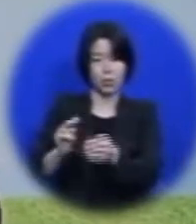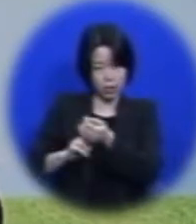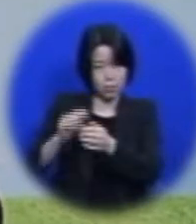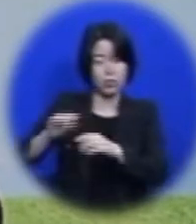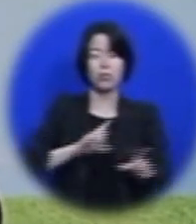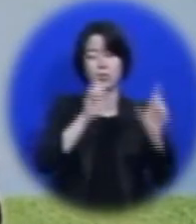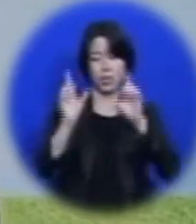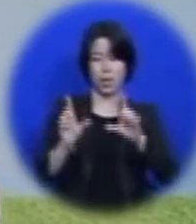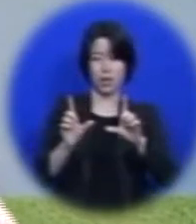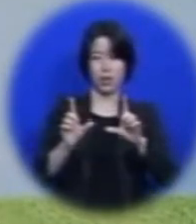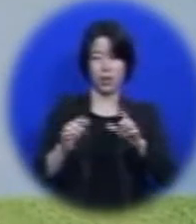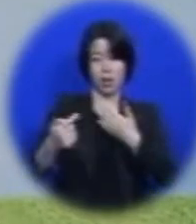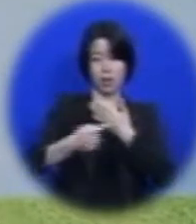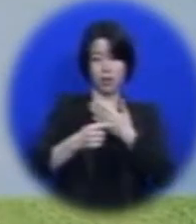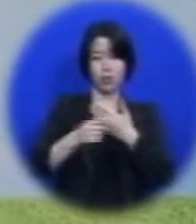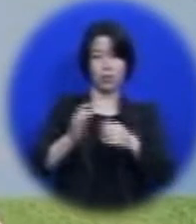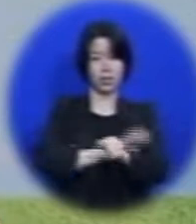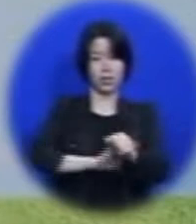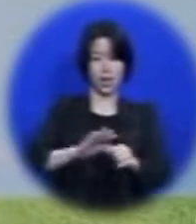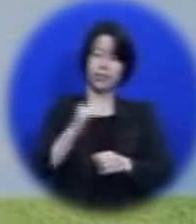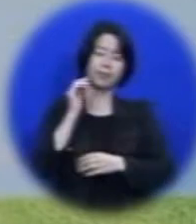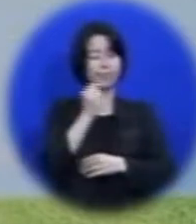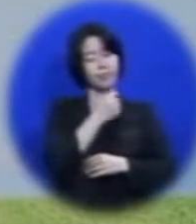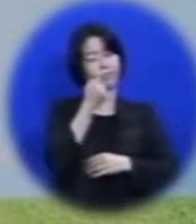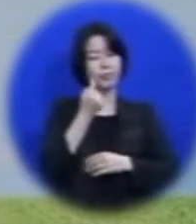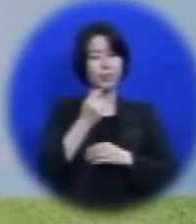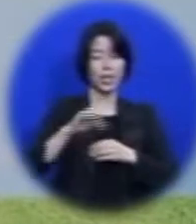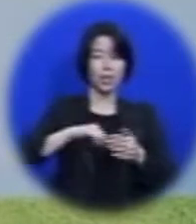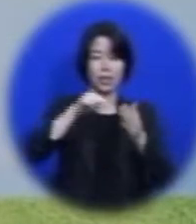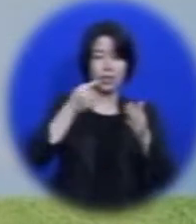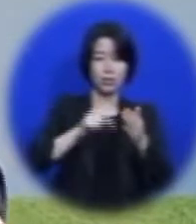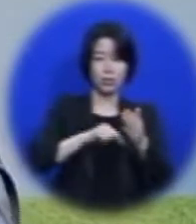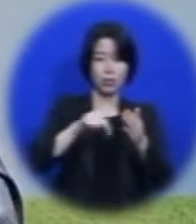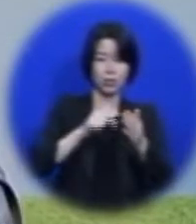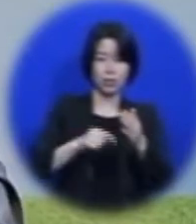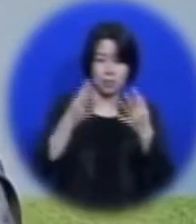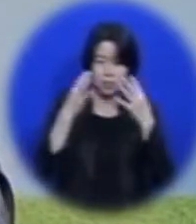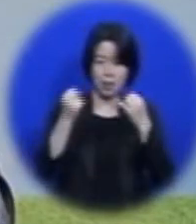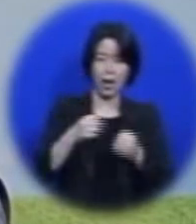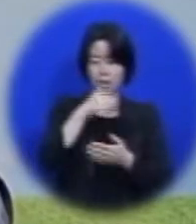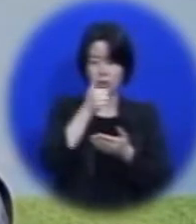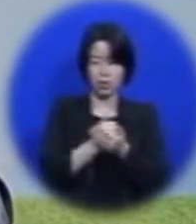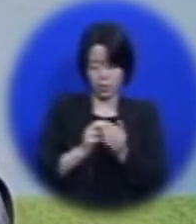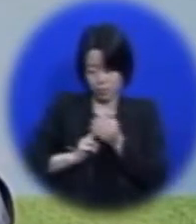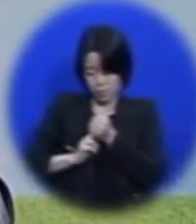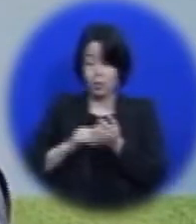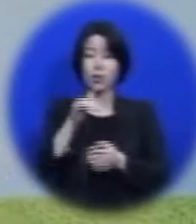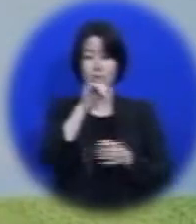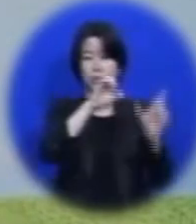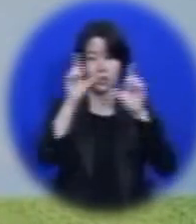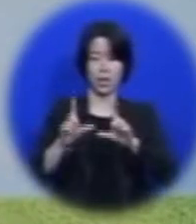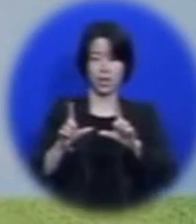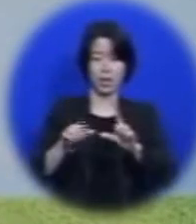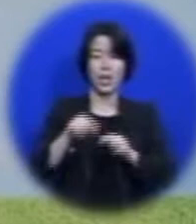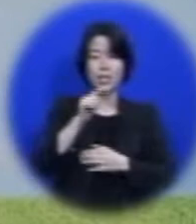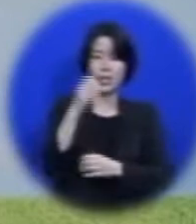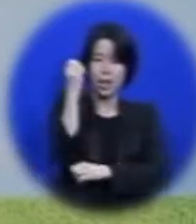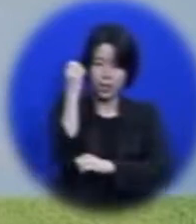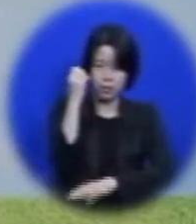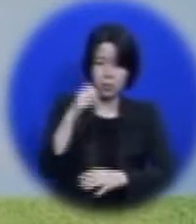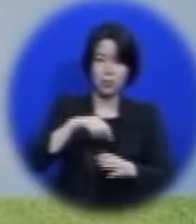살잖아요. 겉으로 잘 꾸미고 살지만 속으로는 별의별 죄를 다 숨기고 살잖아요. 그게